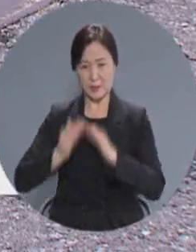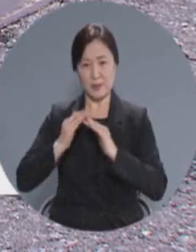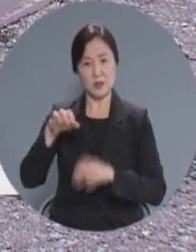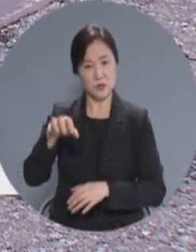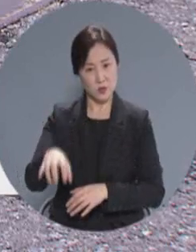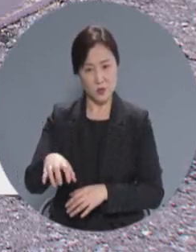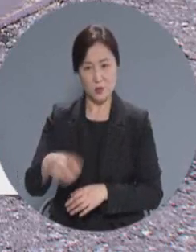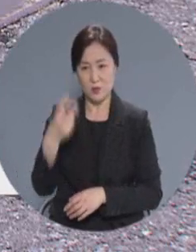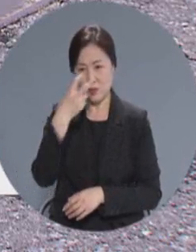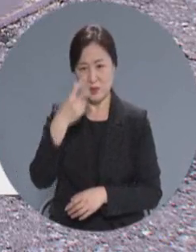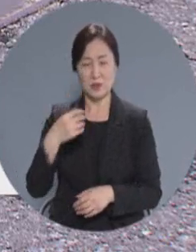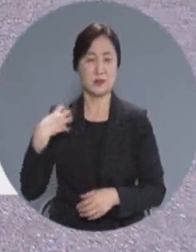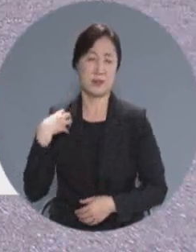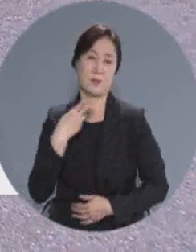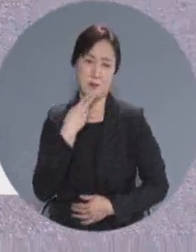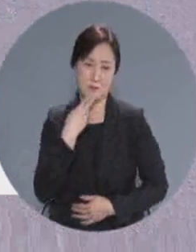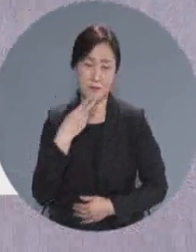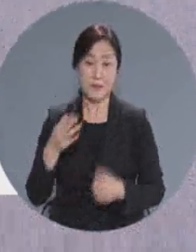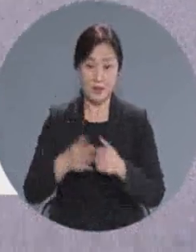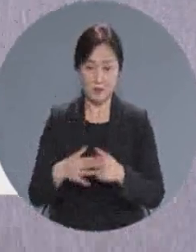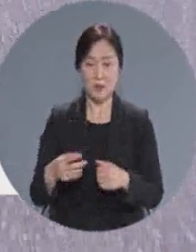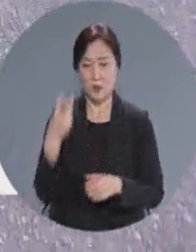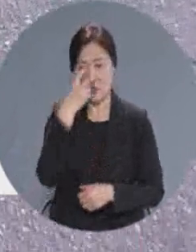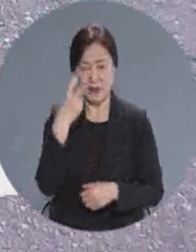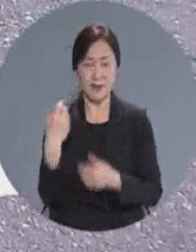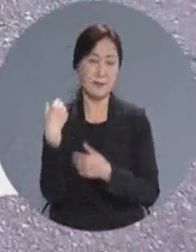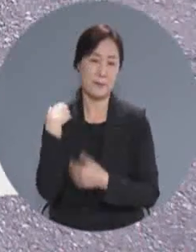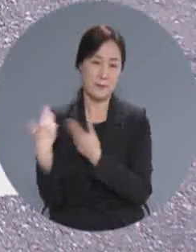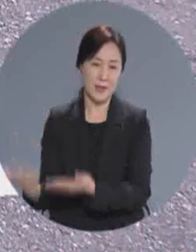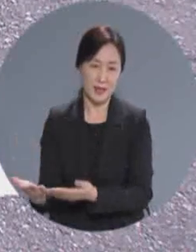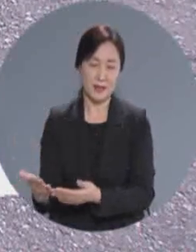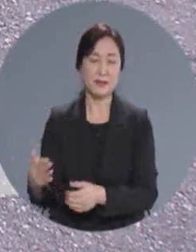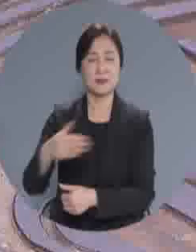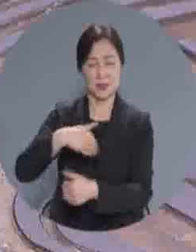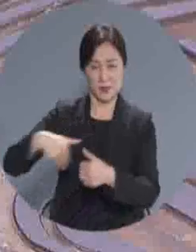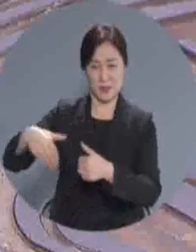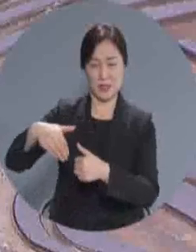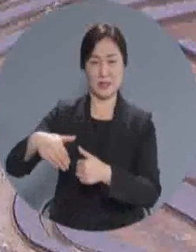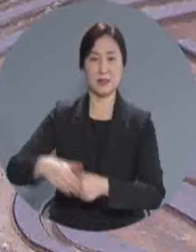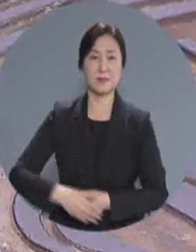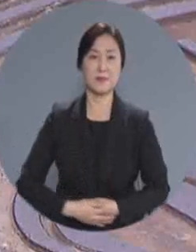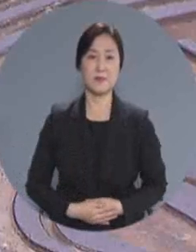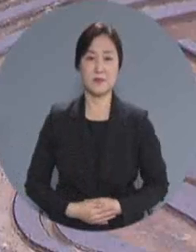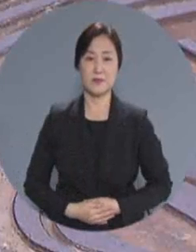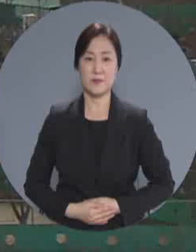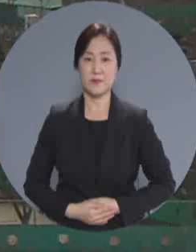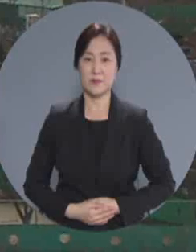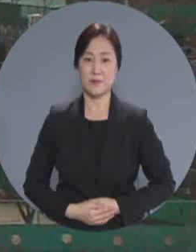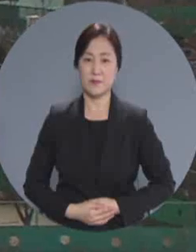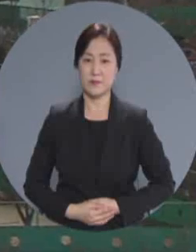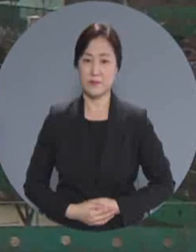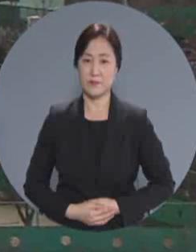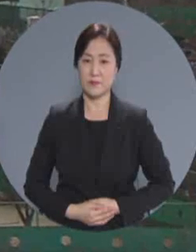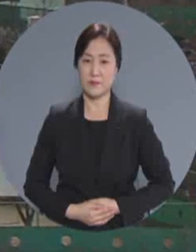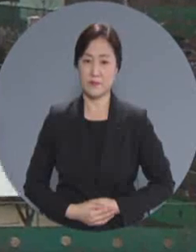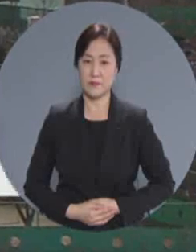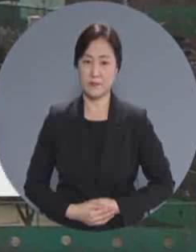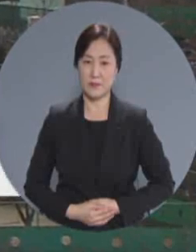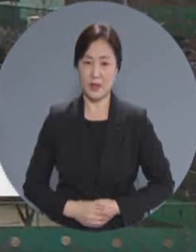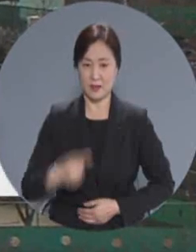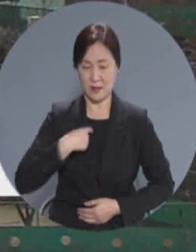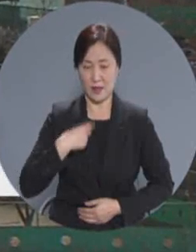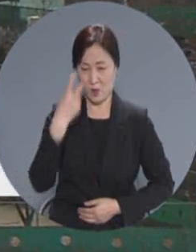점검 대상조차 아니기 때문에 관리 감독의 사각지대가 존재한다는 지적이 일고 있습니다. 저희가 관리하는